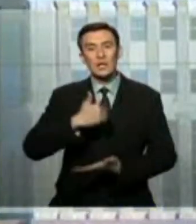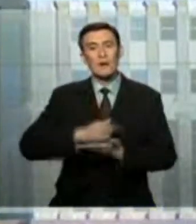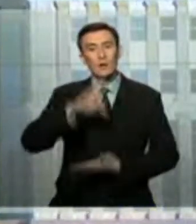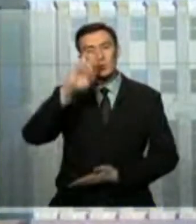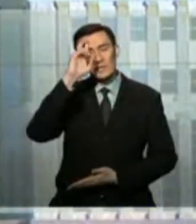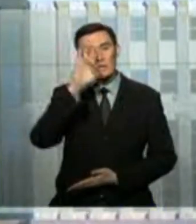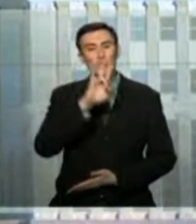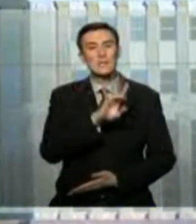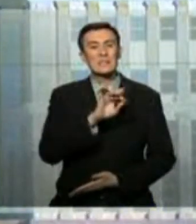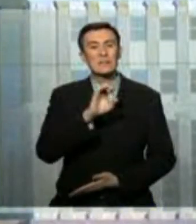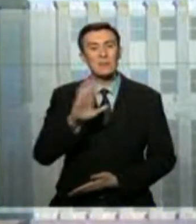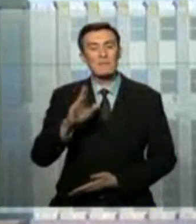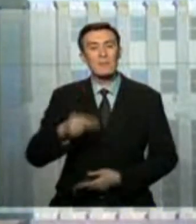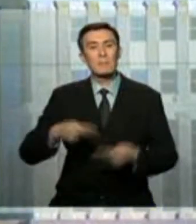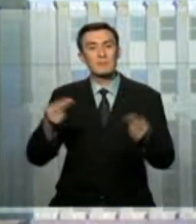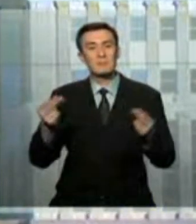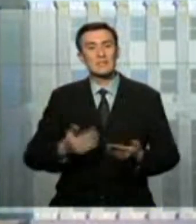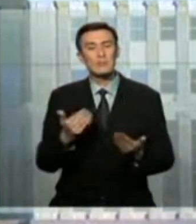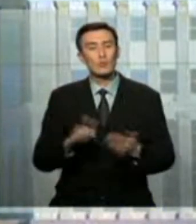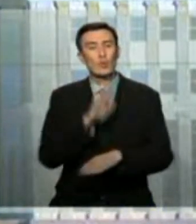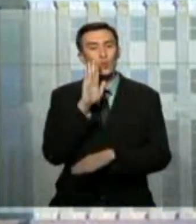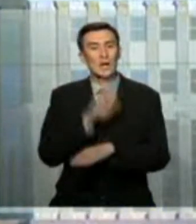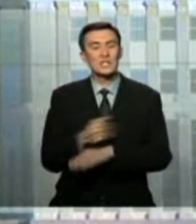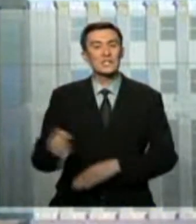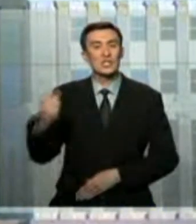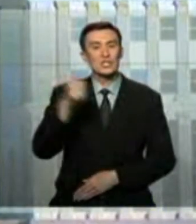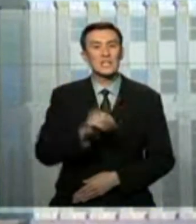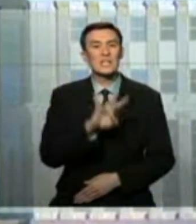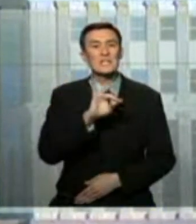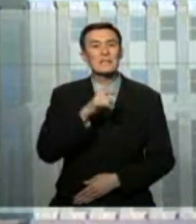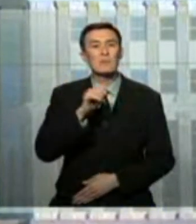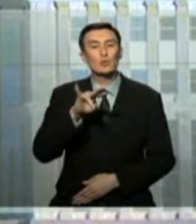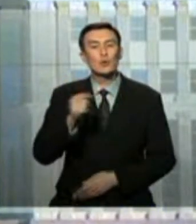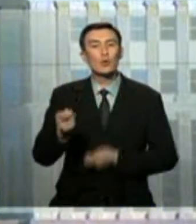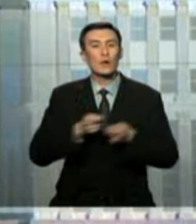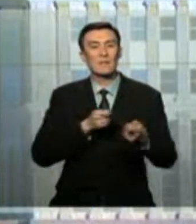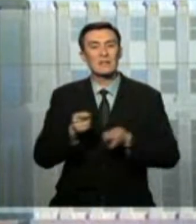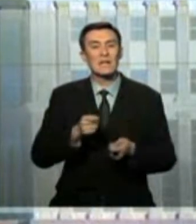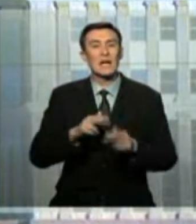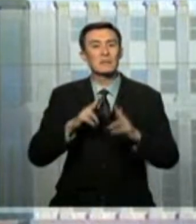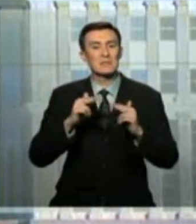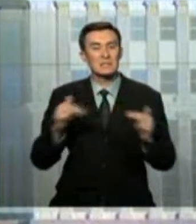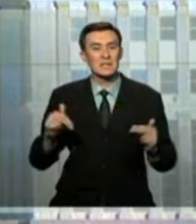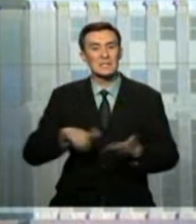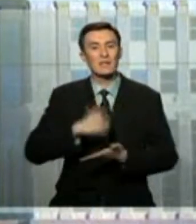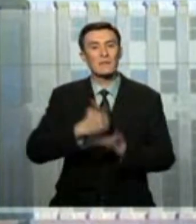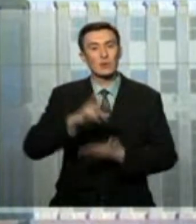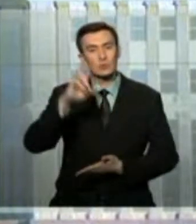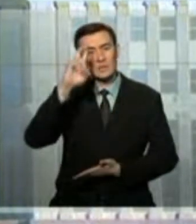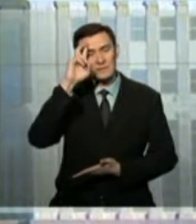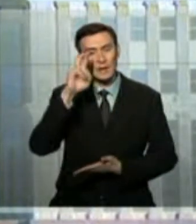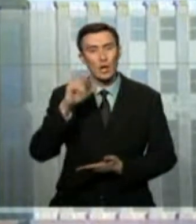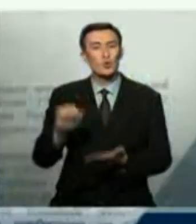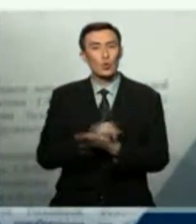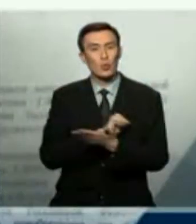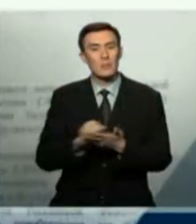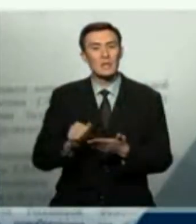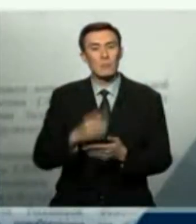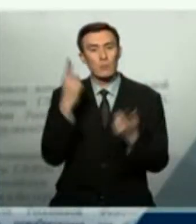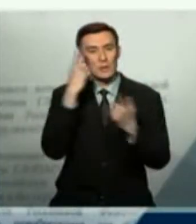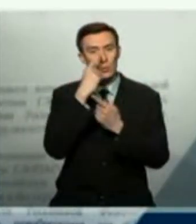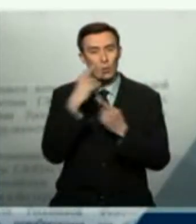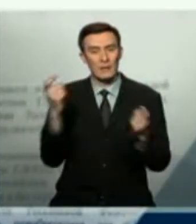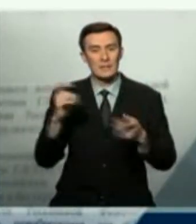Глава государства Нурсултан Назарбаев подписал сегодня указ о назначении Нурлана Нигматуллина руководителем администрации президента. Соответствующий